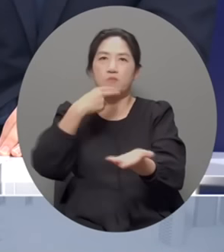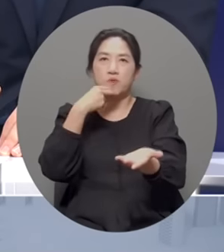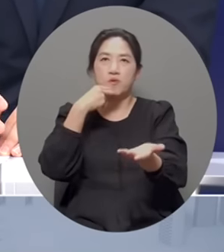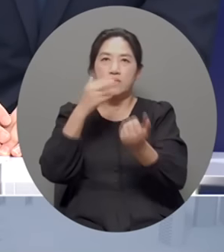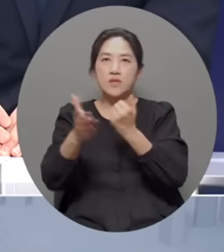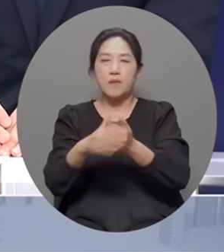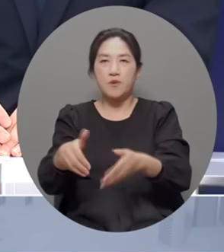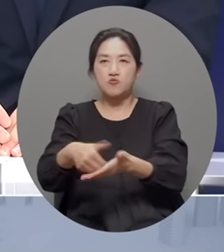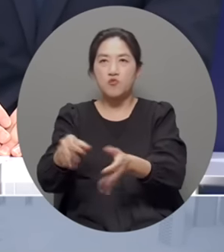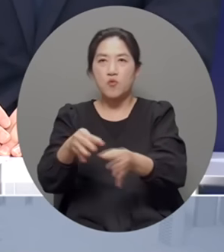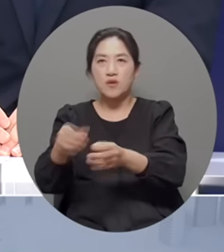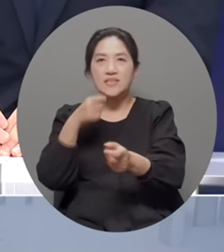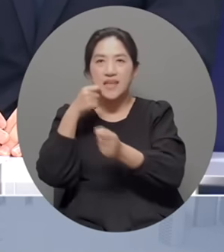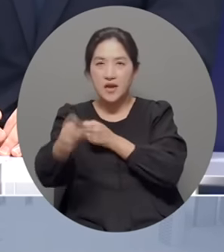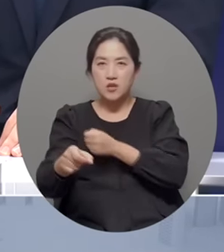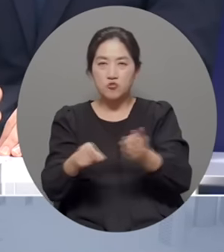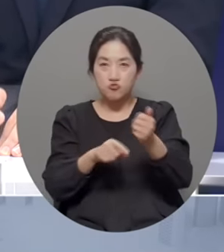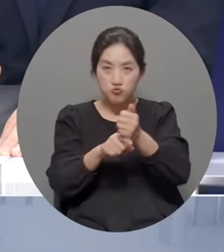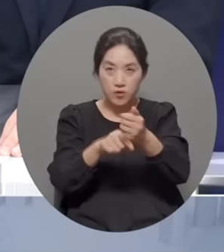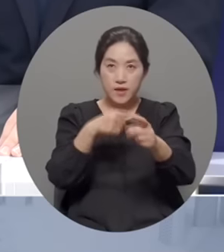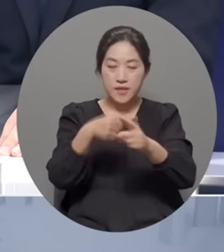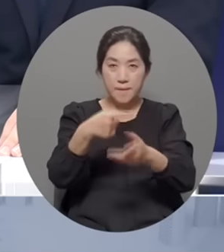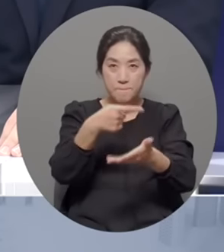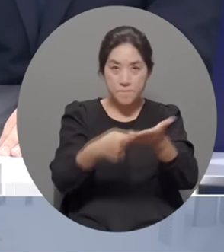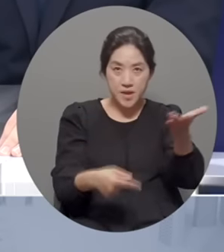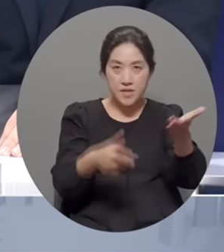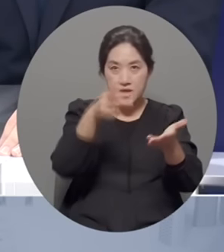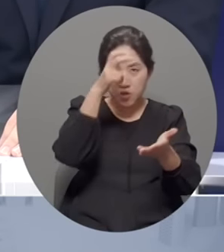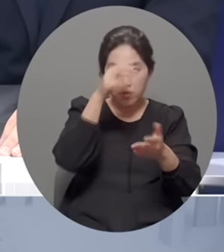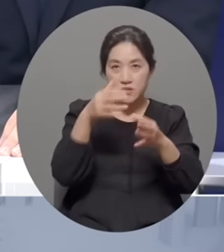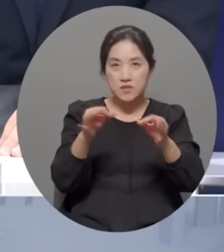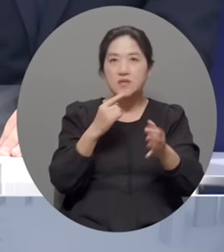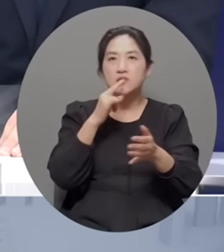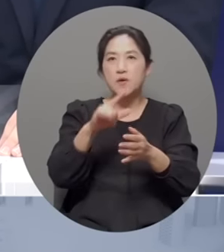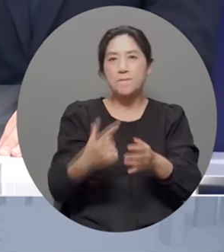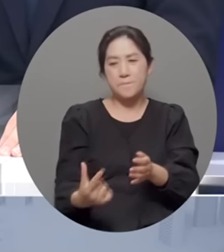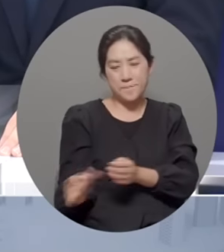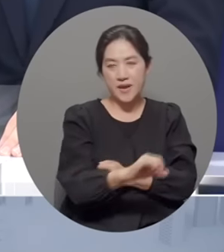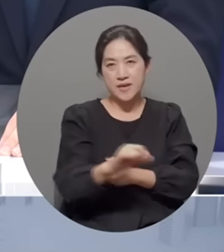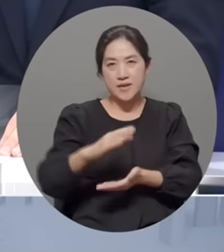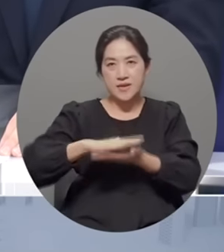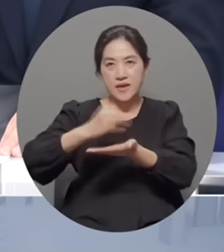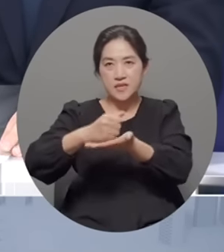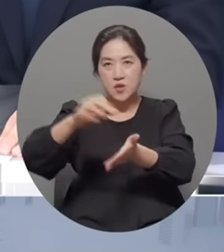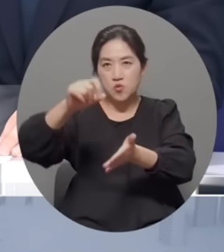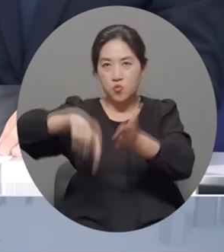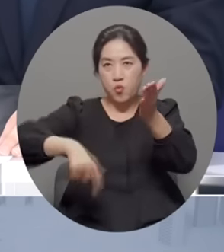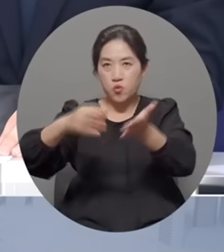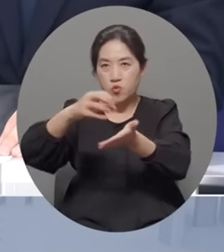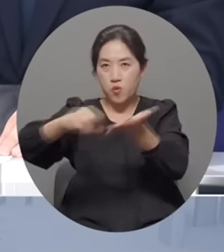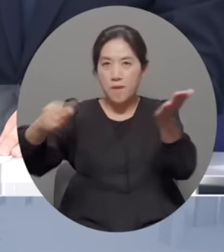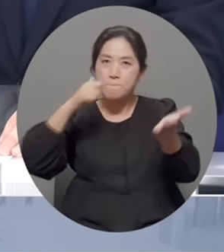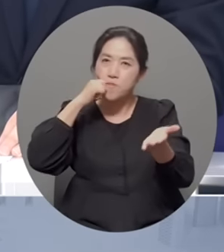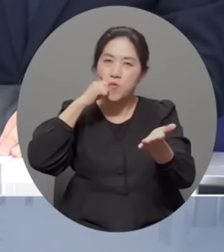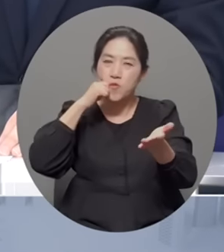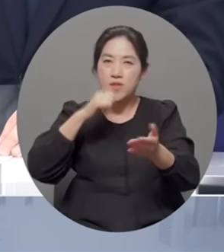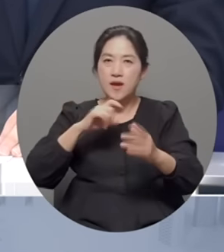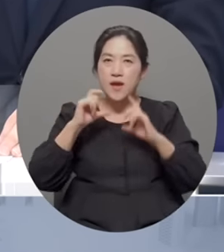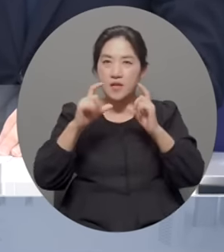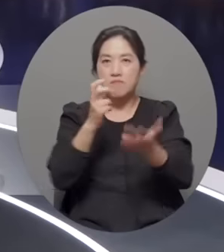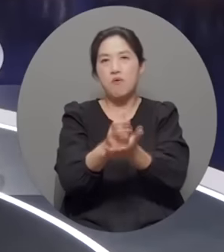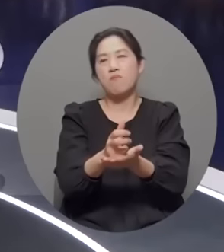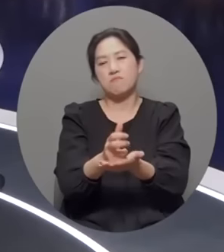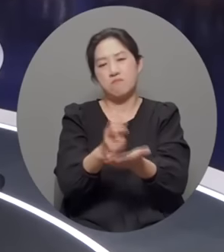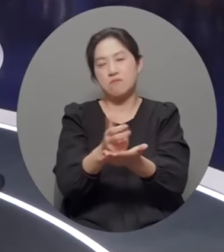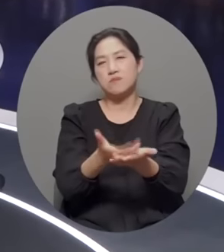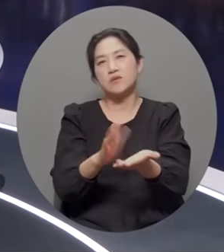그래서 중고거래 사기도 수사 단계에서 피해자나 경찰이 은행에 신고해서 빠르게 계좌를 정지시킬 수 있도록 명시하는 법 개정이